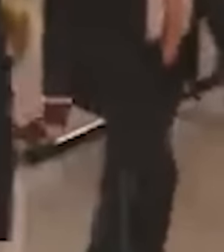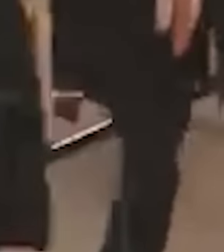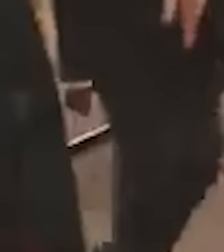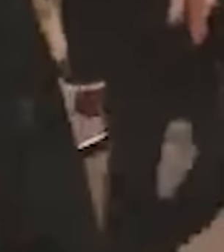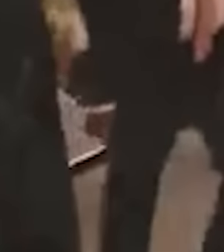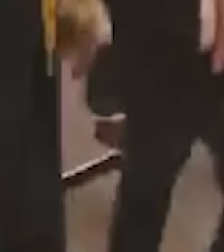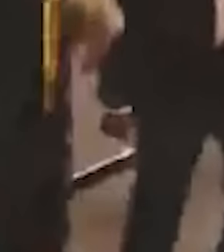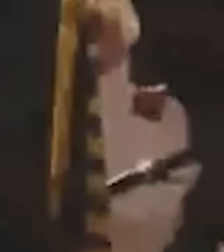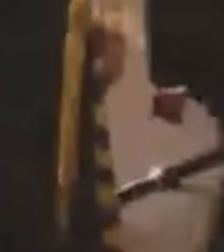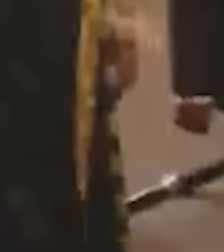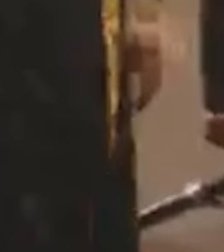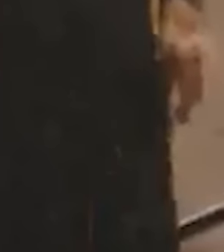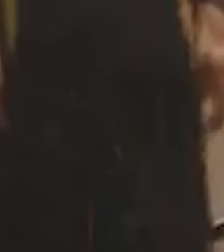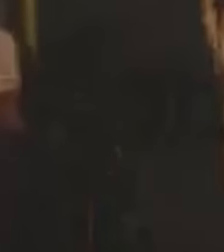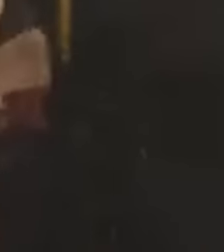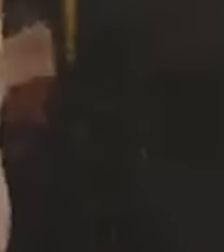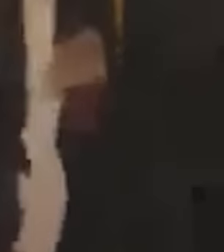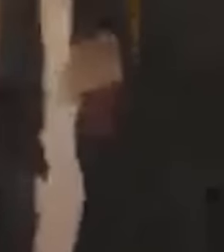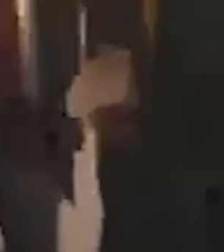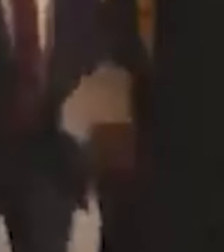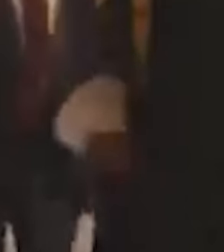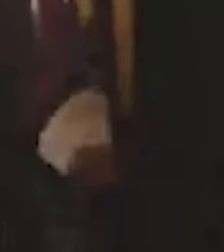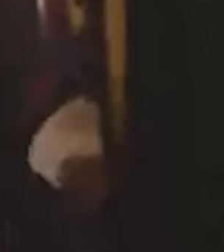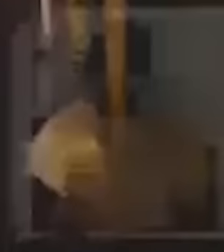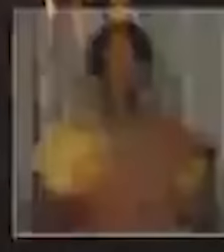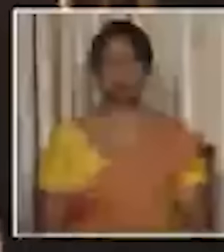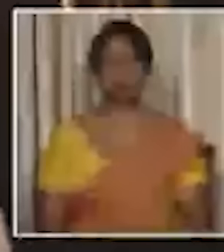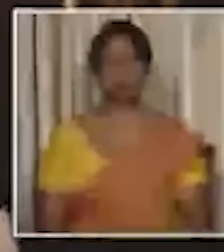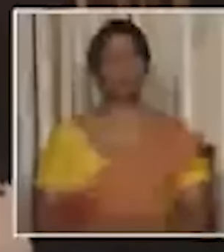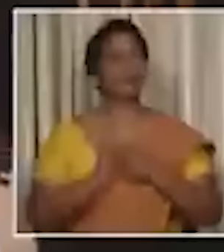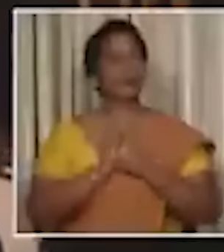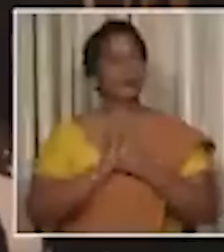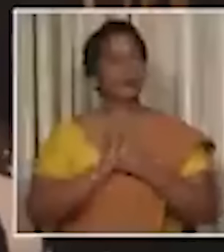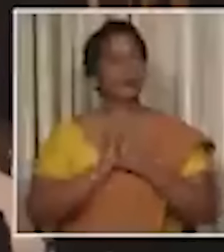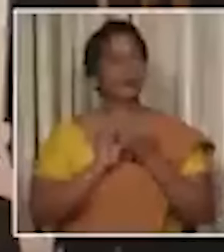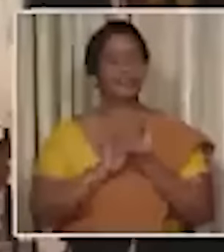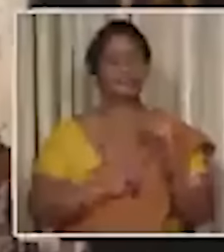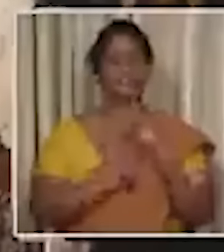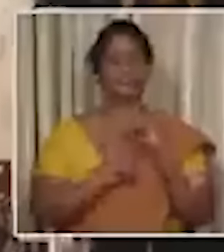தற்போது ஜனாதிபதி பாராளுமன்ற சபா மண்டலத்துக்குள் அழைத்து வரப்படுகின்றார்.